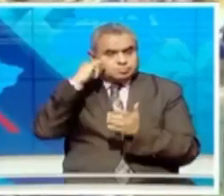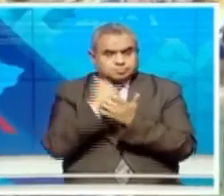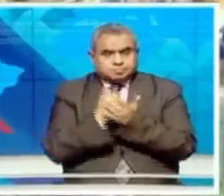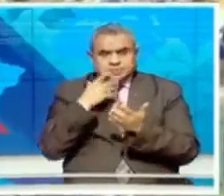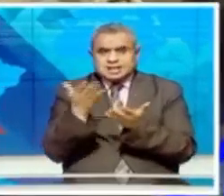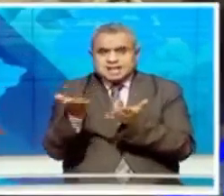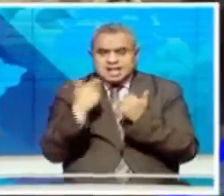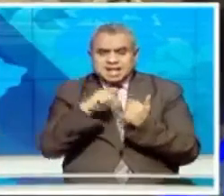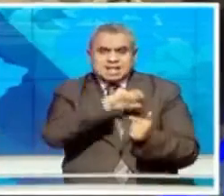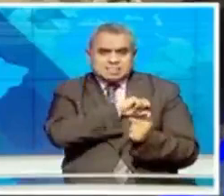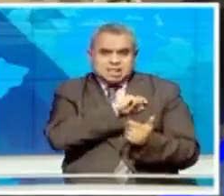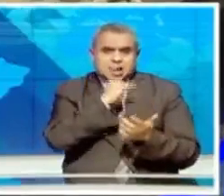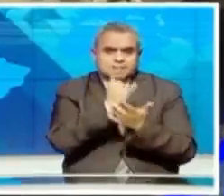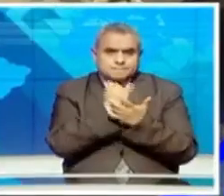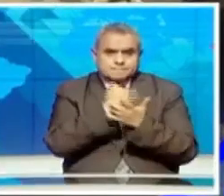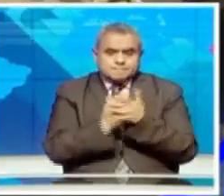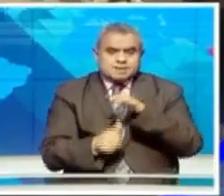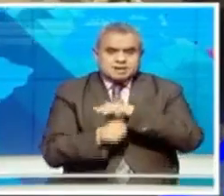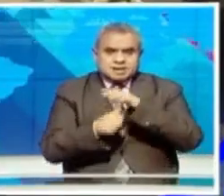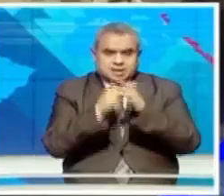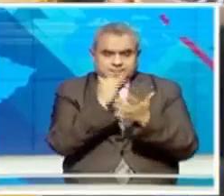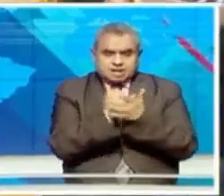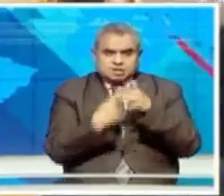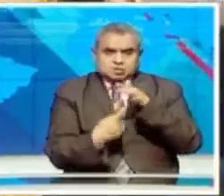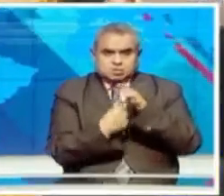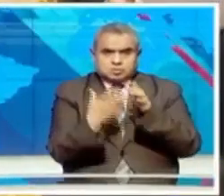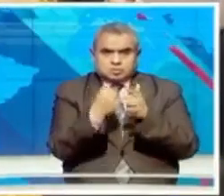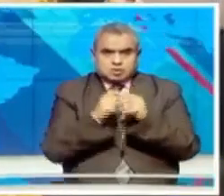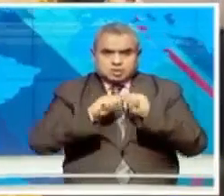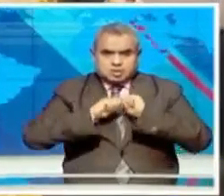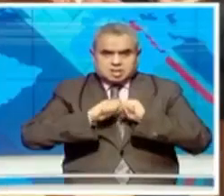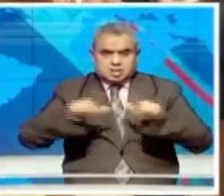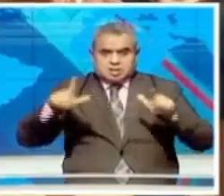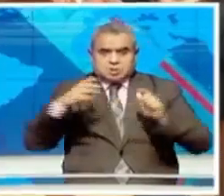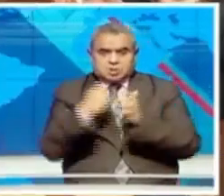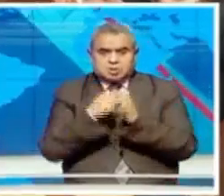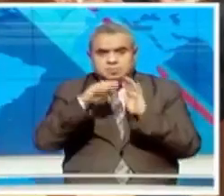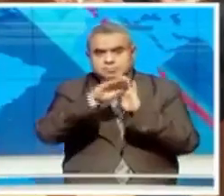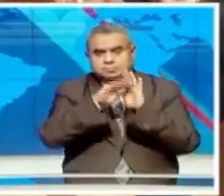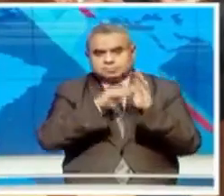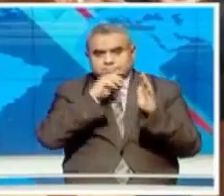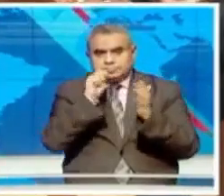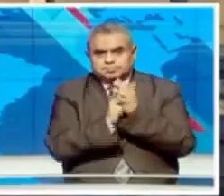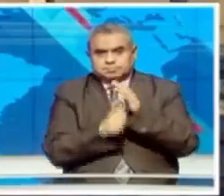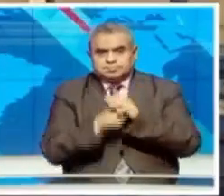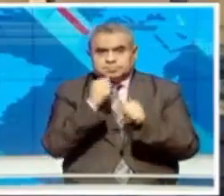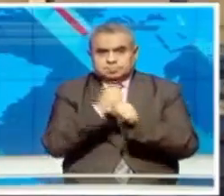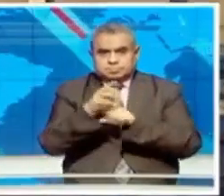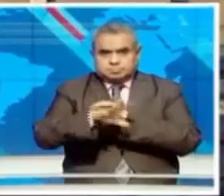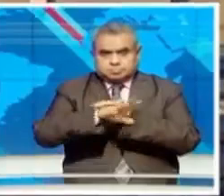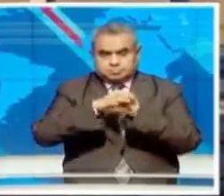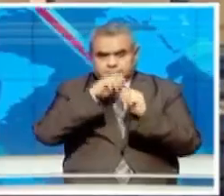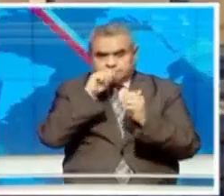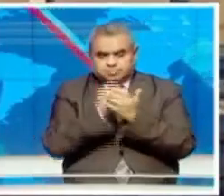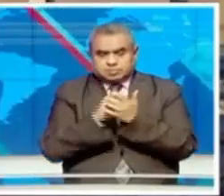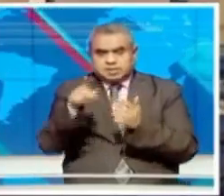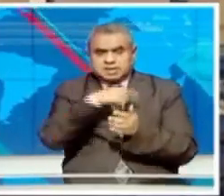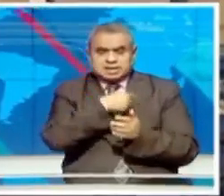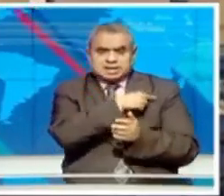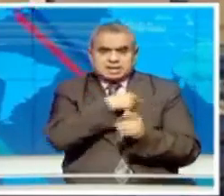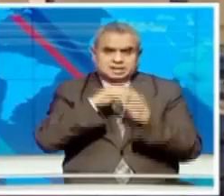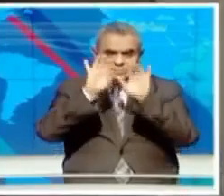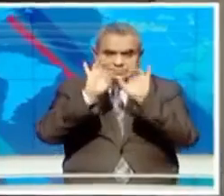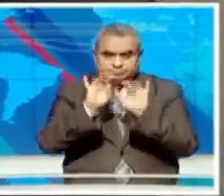تنسيق القبول بالأكاديمية والكليات العسكرية للإعلان عن شروط القبول للدفعات الجديدة. وسيتم تسجيل